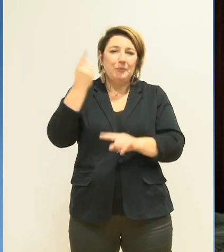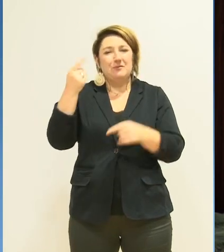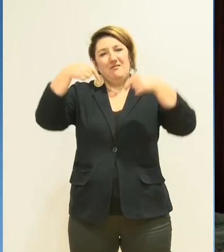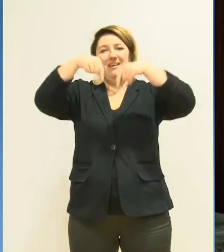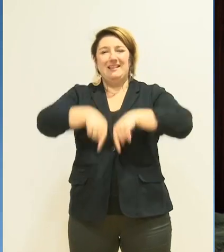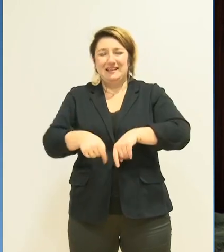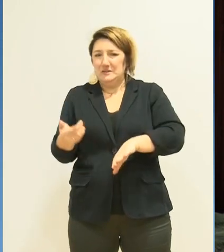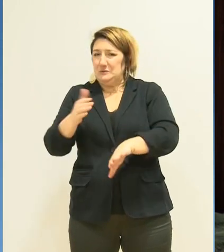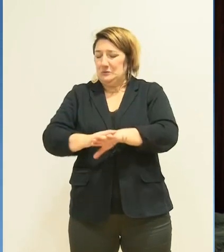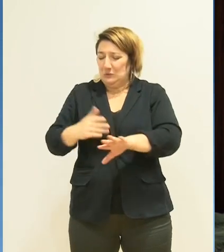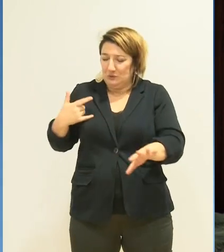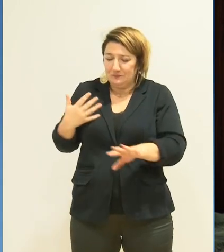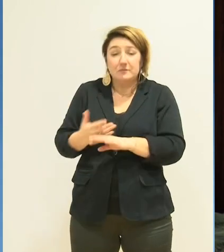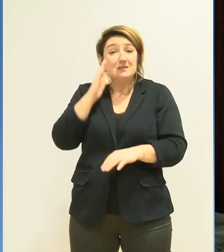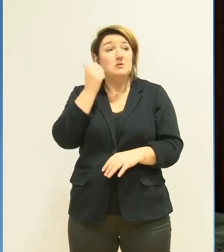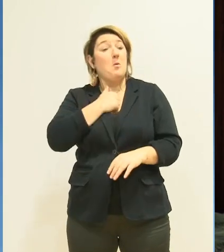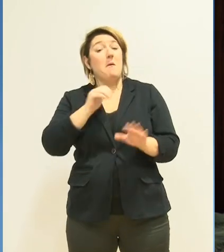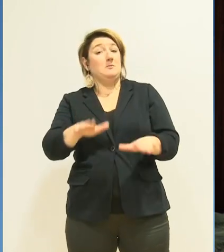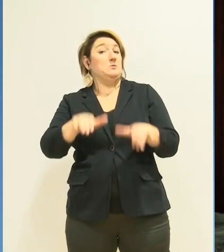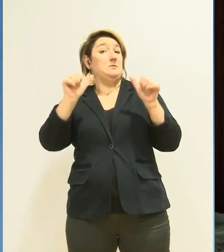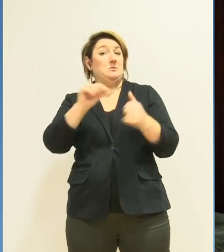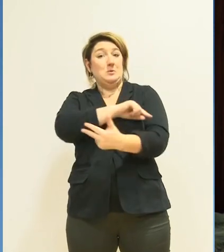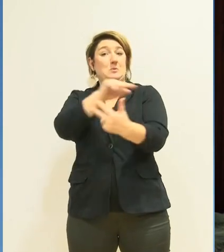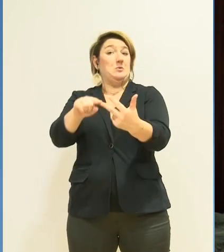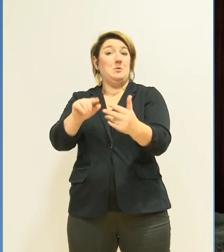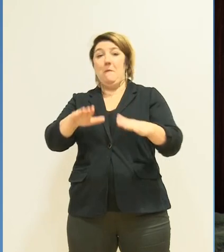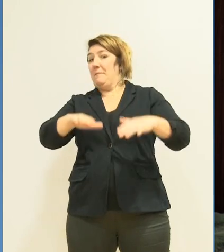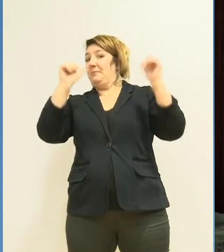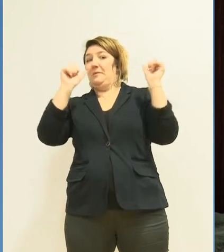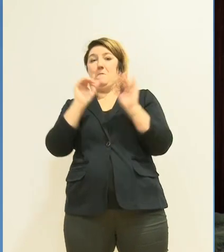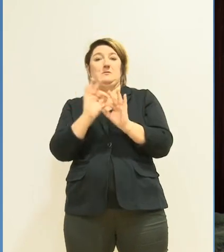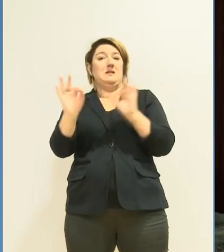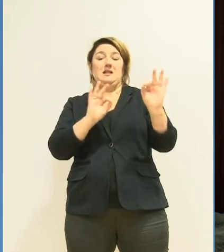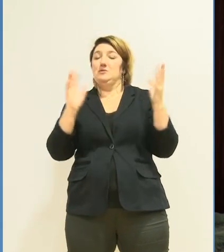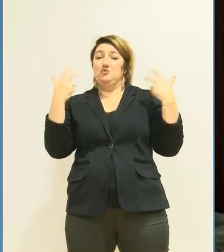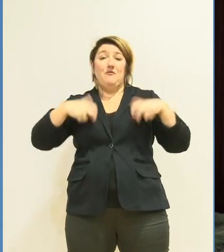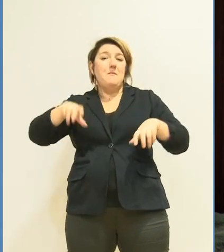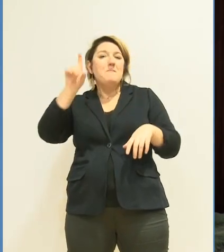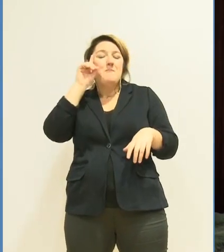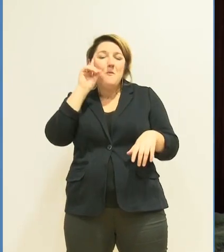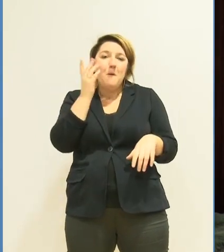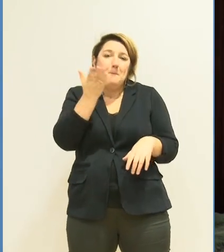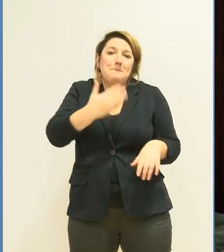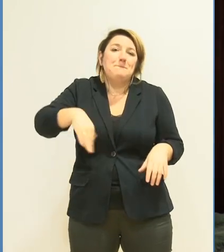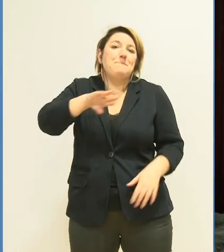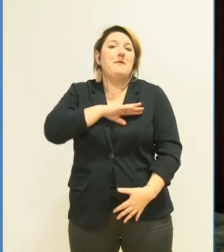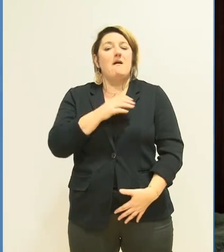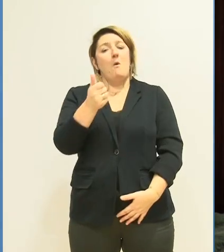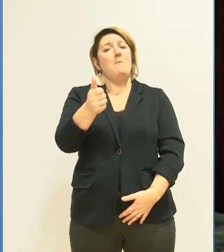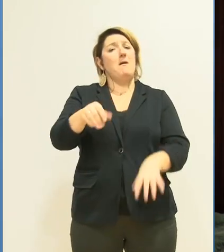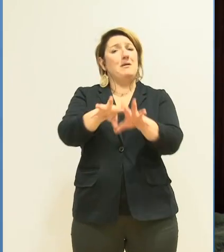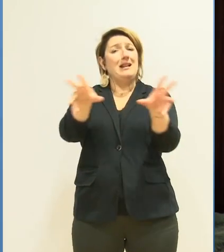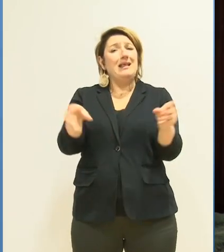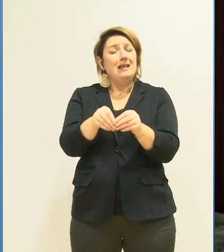sens que j'avais que je m'étais abstenu sur les trois projets parce que là le fait de laisser aux équipes